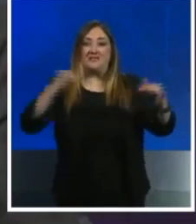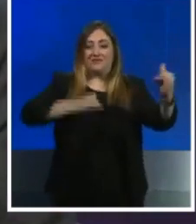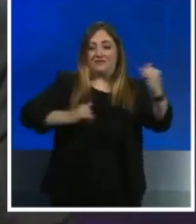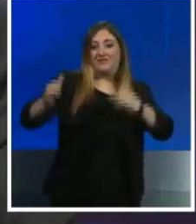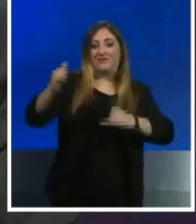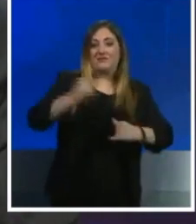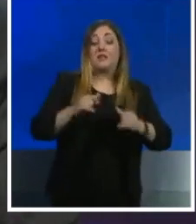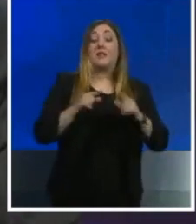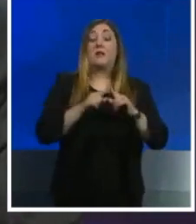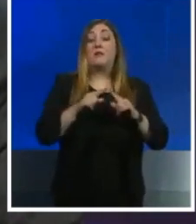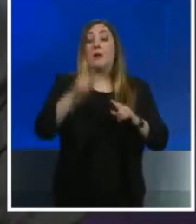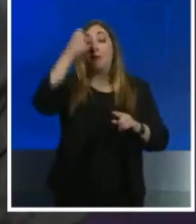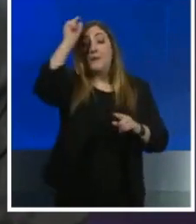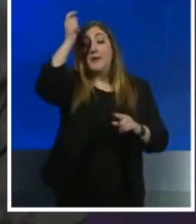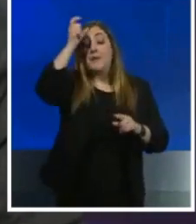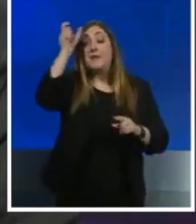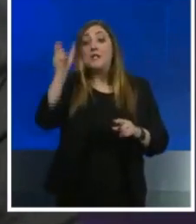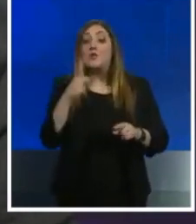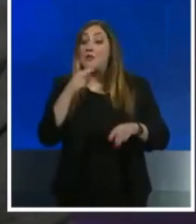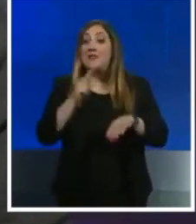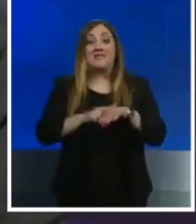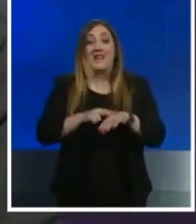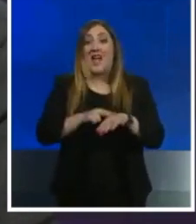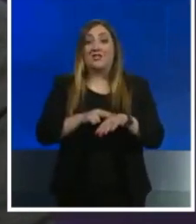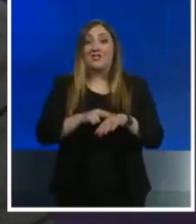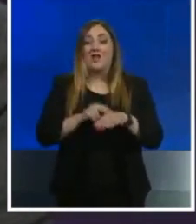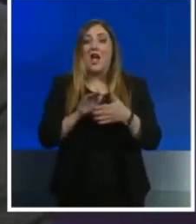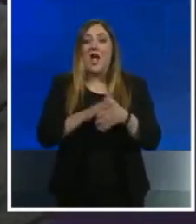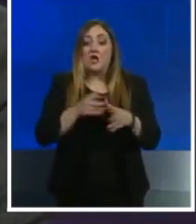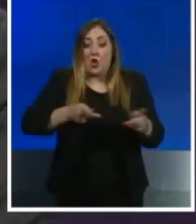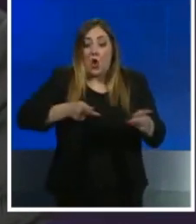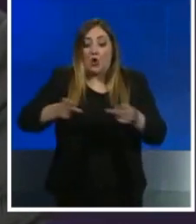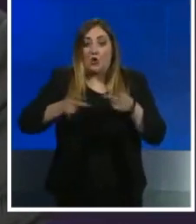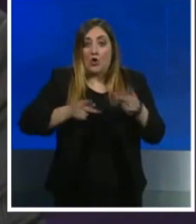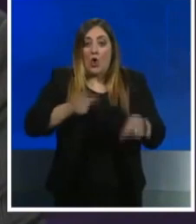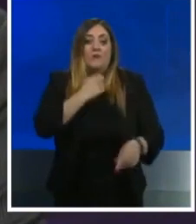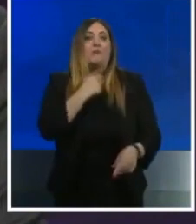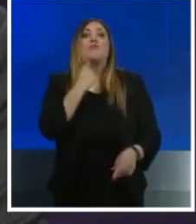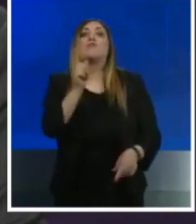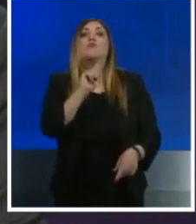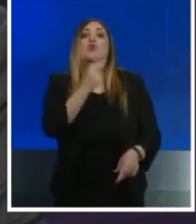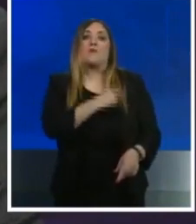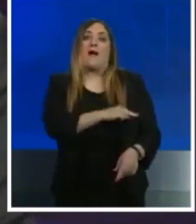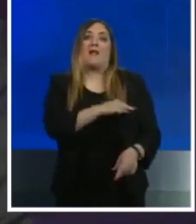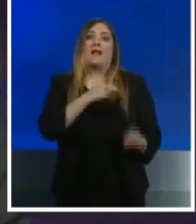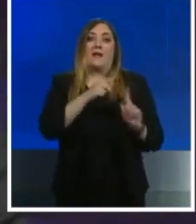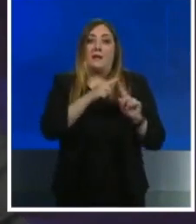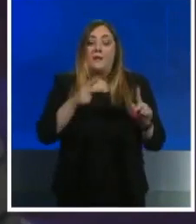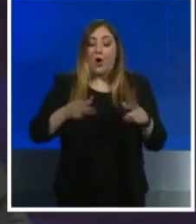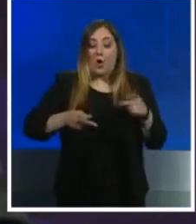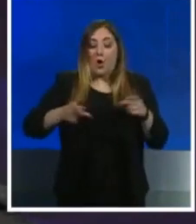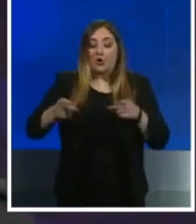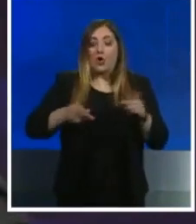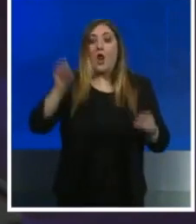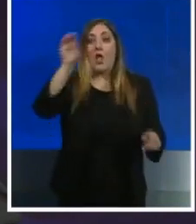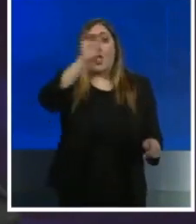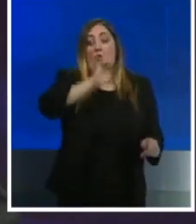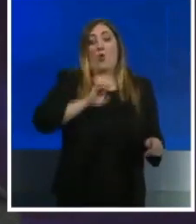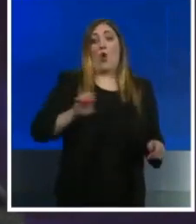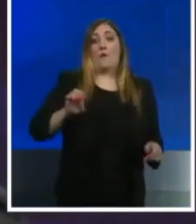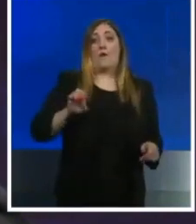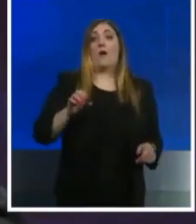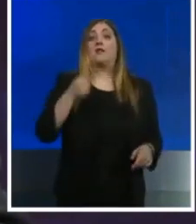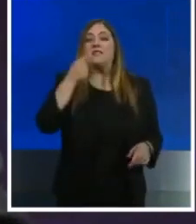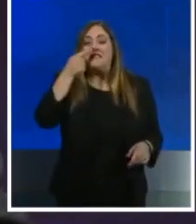għaxem li ju li saret federalista jieġifiri tindahal f